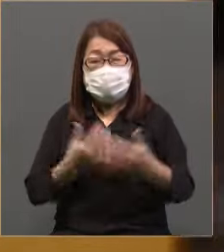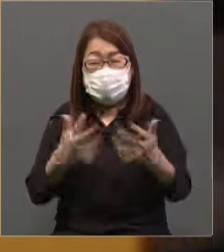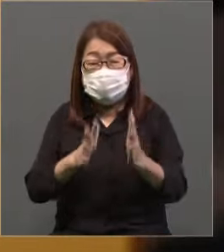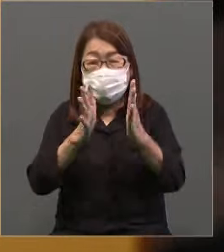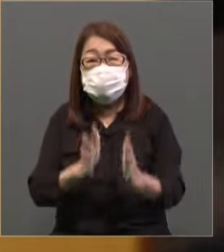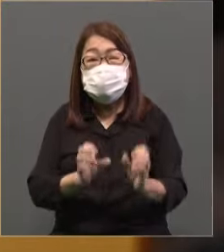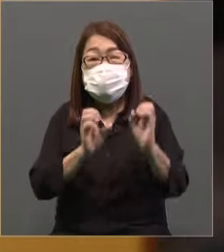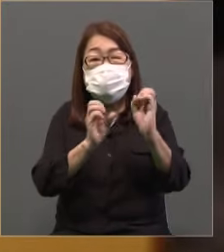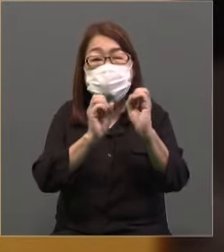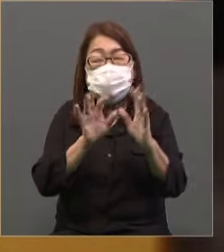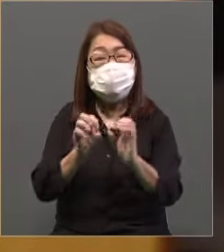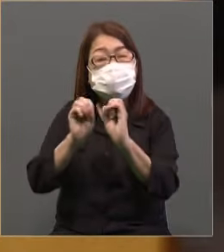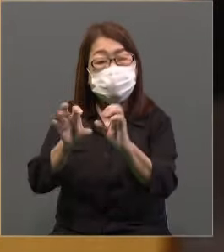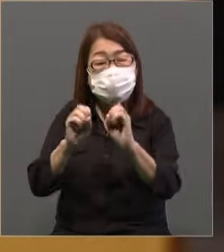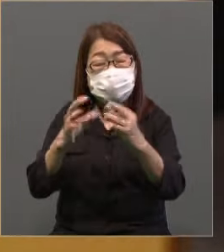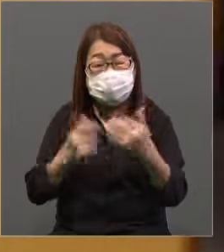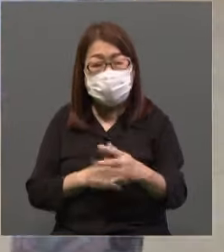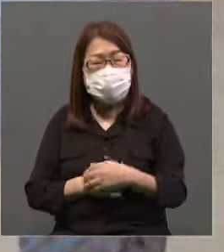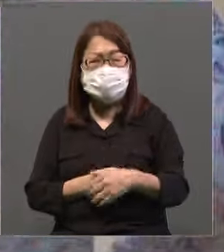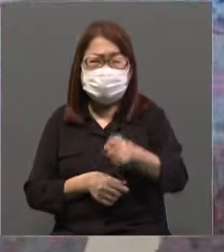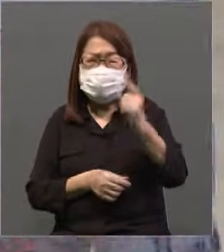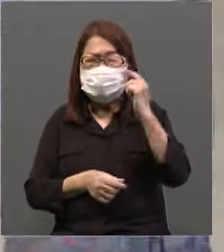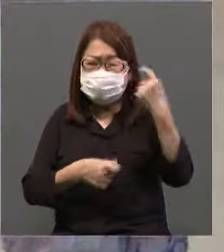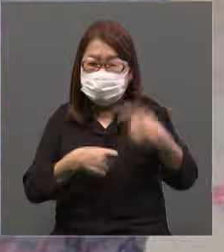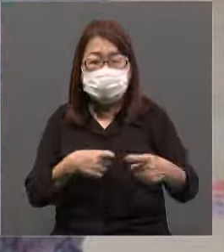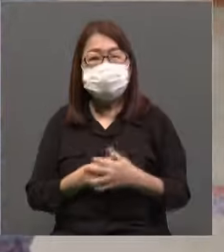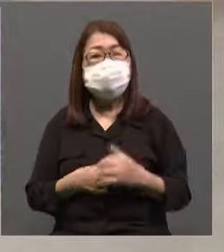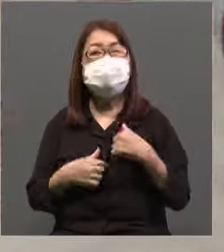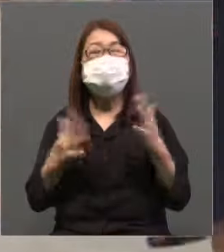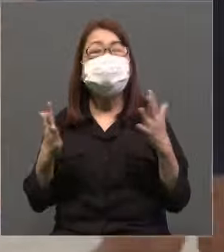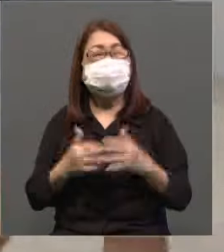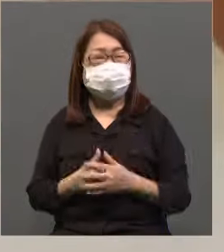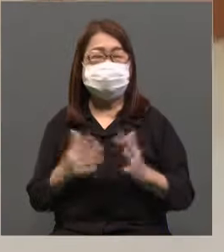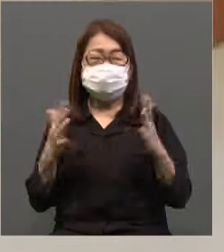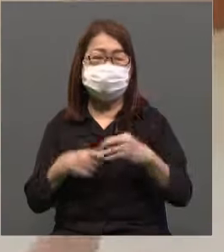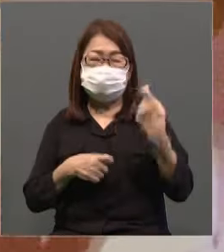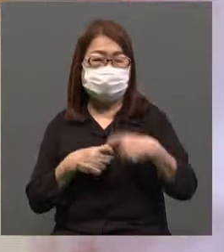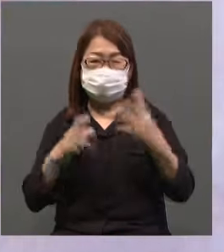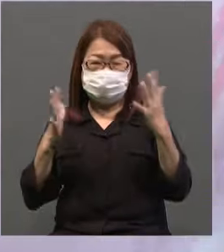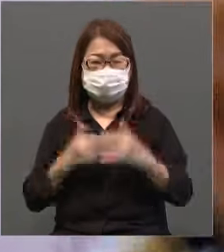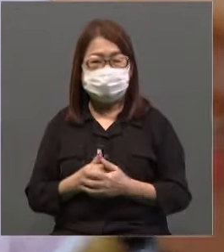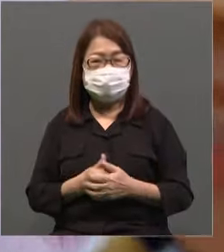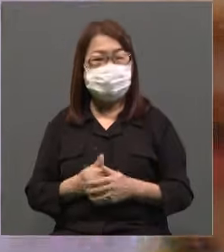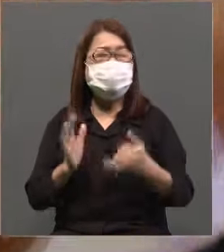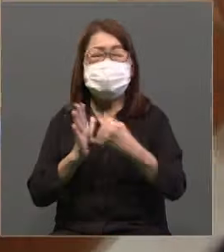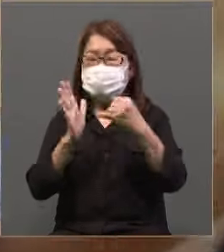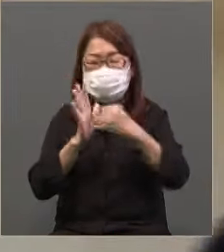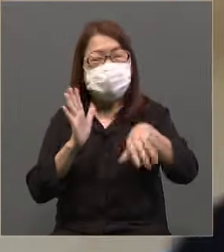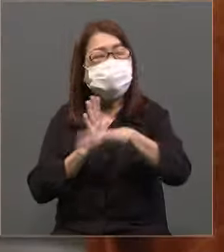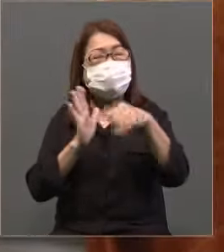สอนเนี่ยผู้ผ่าว่าอะไรเรียนยากที่สุด ไม่มีครับไม่มียากเลยง่ายหมดเล